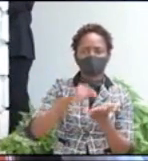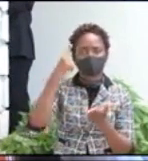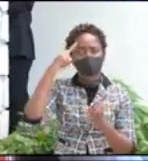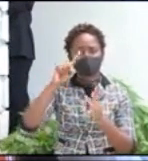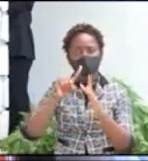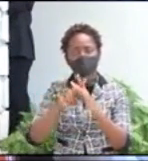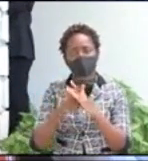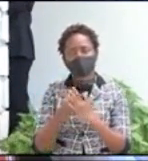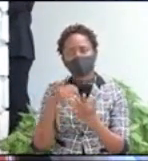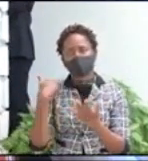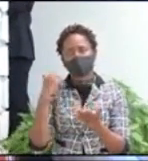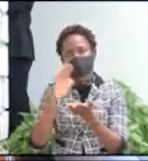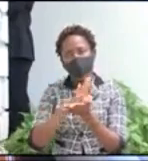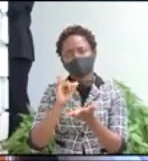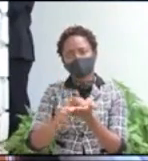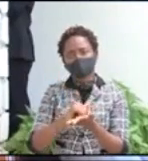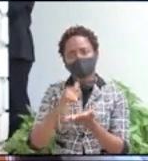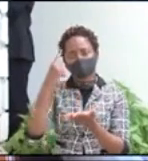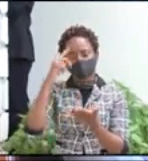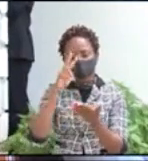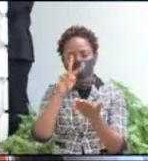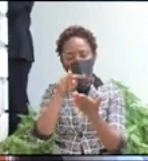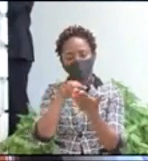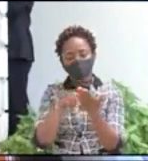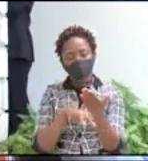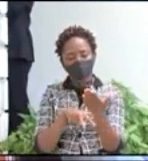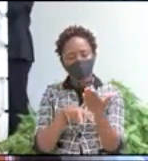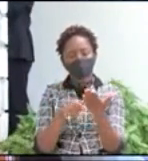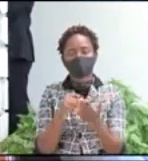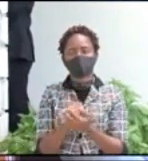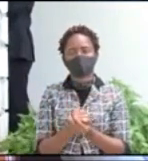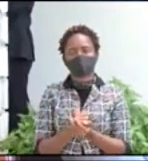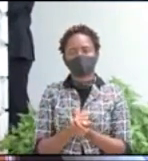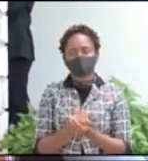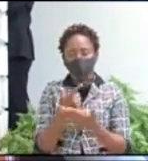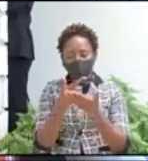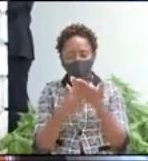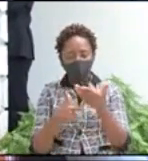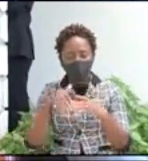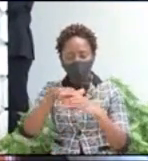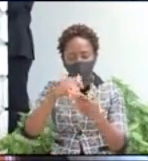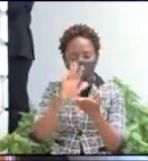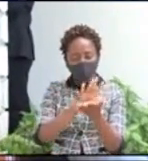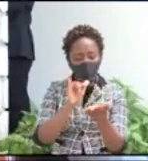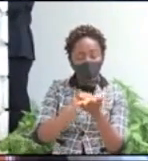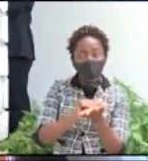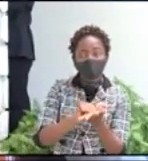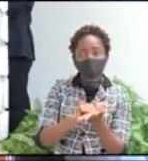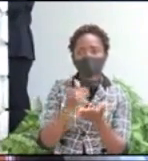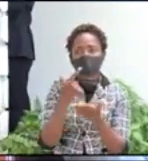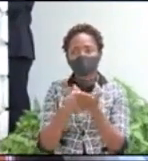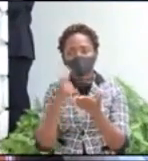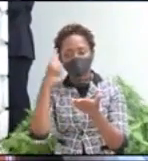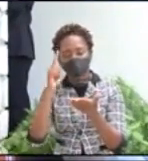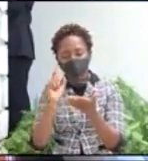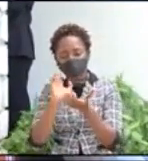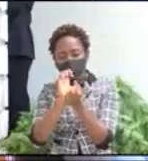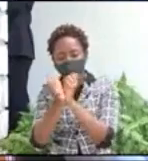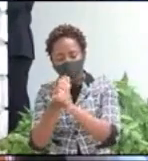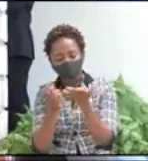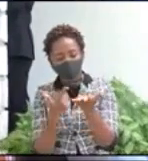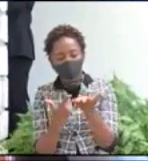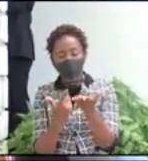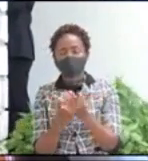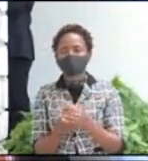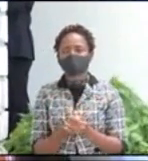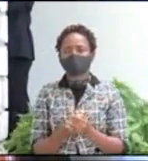gen texte nan men yo pour eux même qu'à garder fouiller j'ai gardé qui ça dans texte ça qui ça vous pensez qu'à corriger d'ailleurs